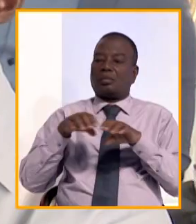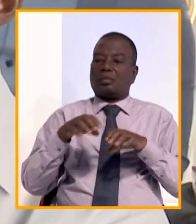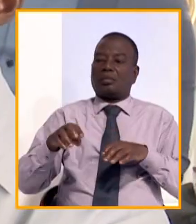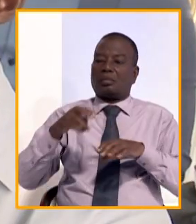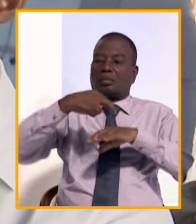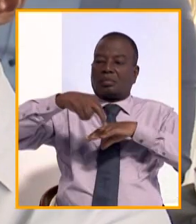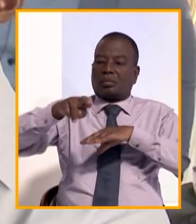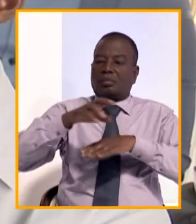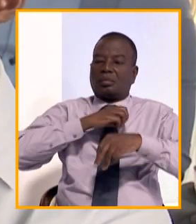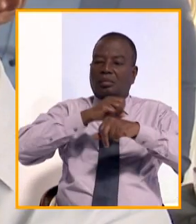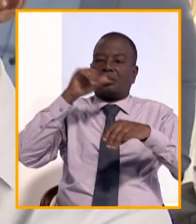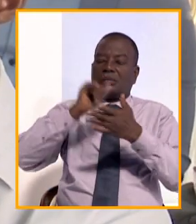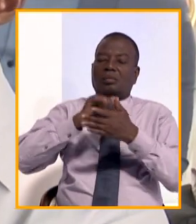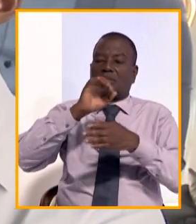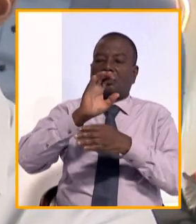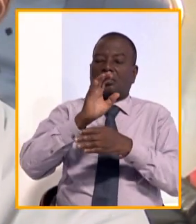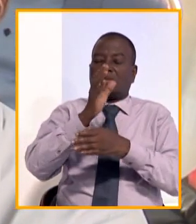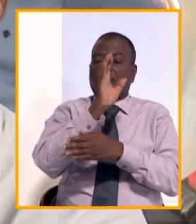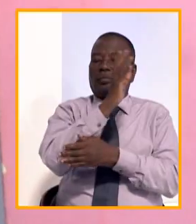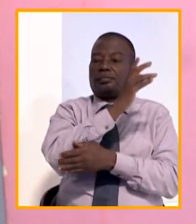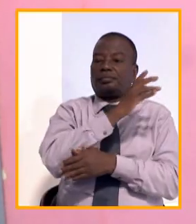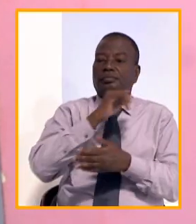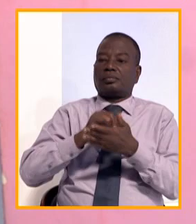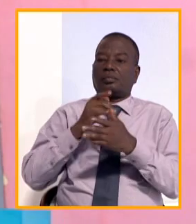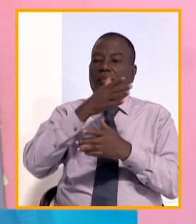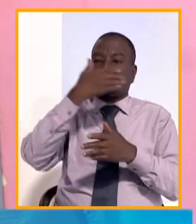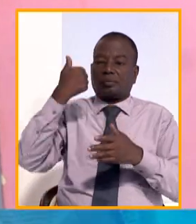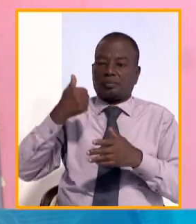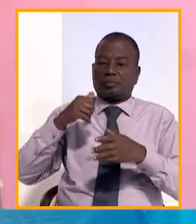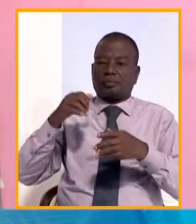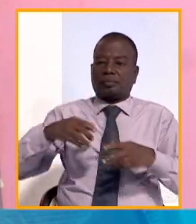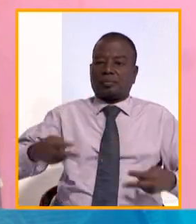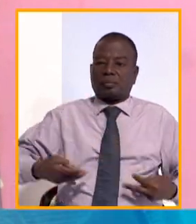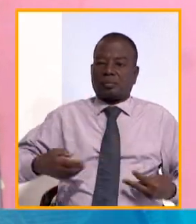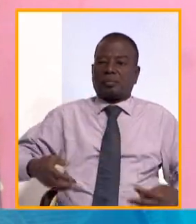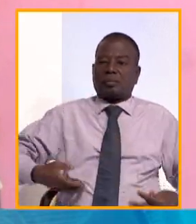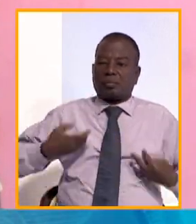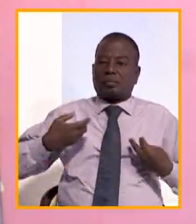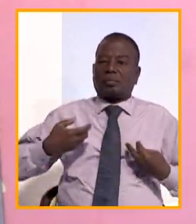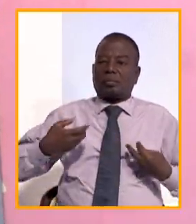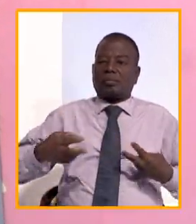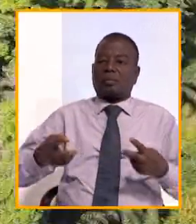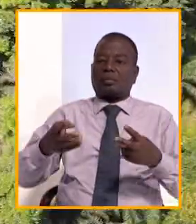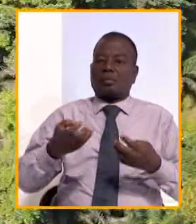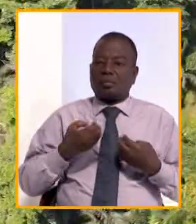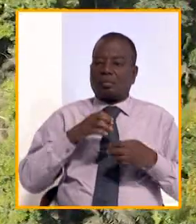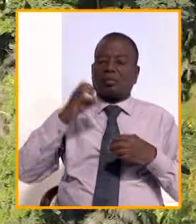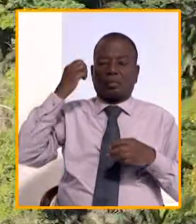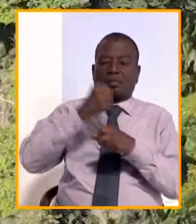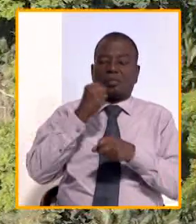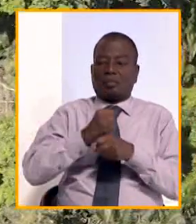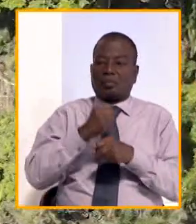réhabiliter et protéger cette forêt. Le projet d'Asseco est une belle illustration de notre volonté de travailler avec les structures étatiques